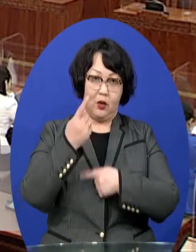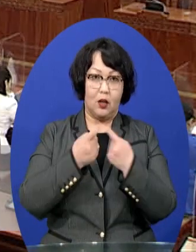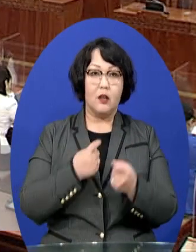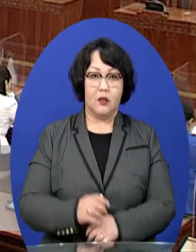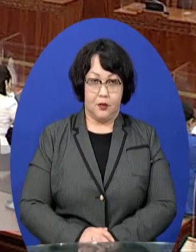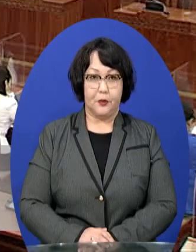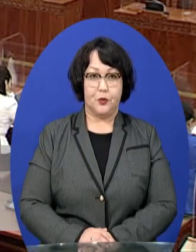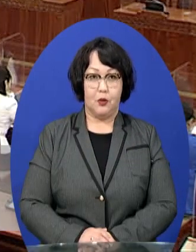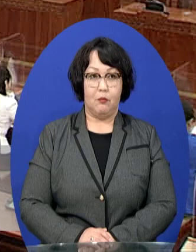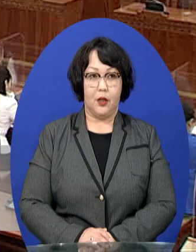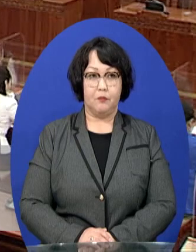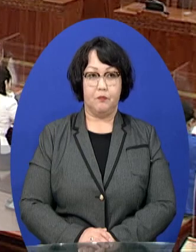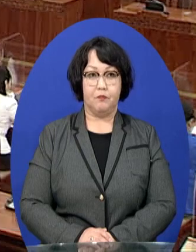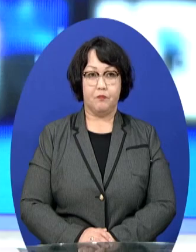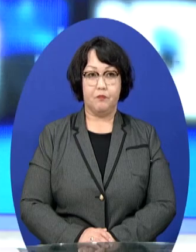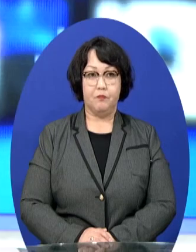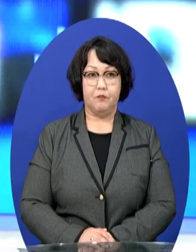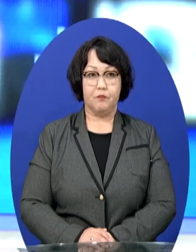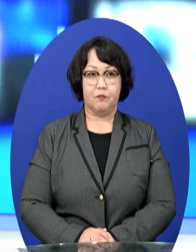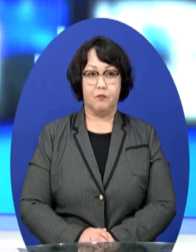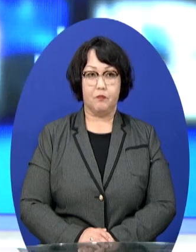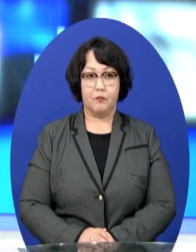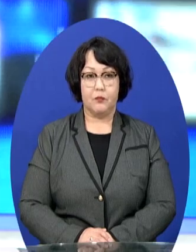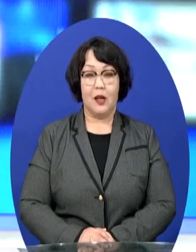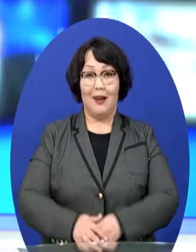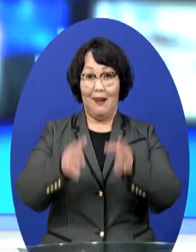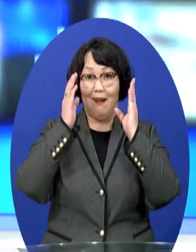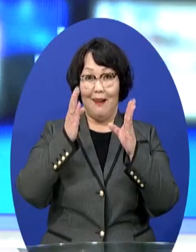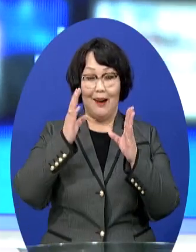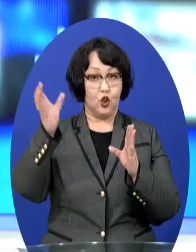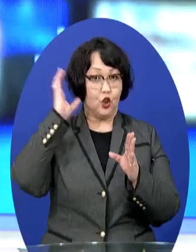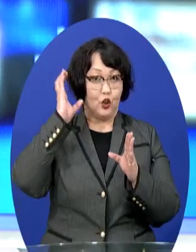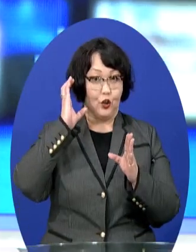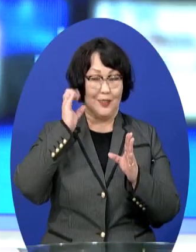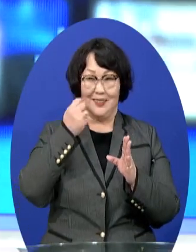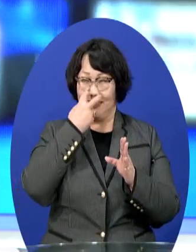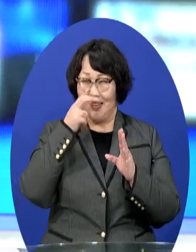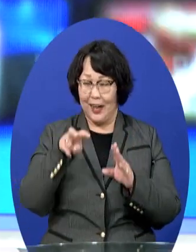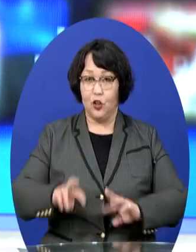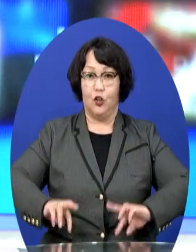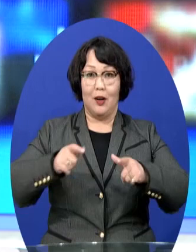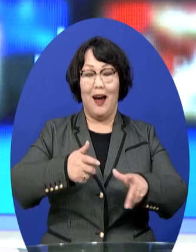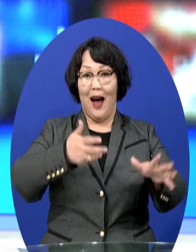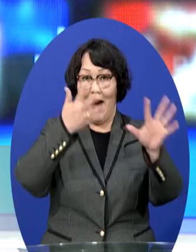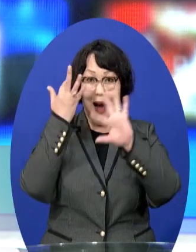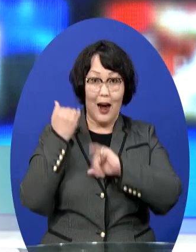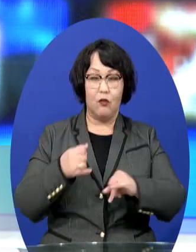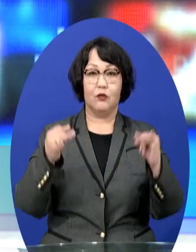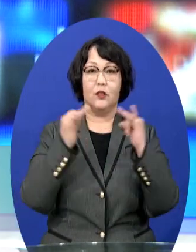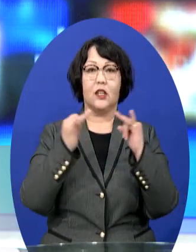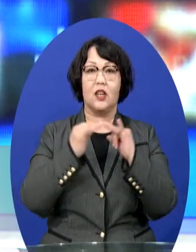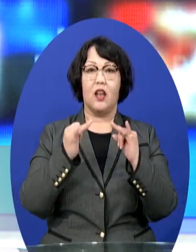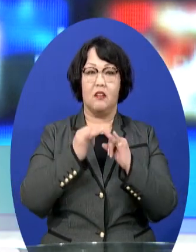юм. 86-д хууцсанд анхаарч сонсоё, анзаарч өөрчлөөе. 10 хоногийн сошиал аян төрийн